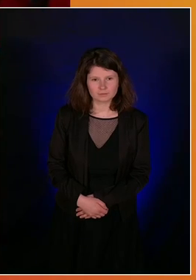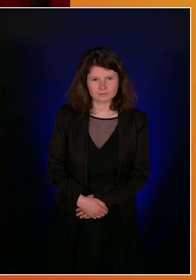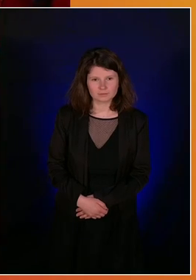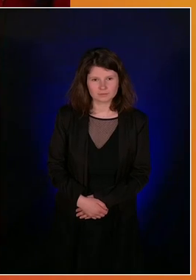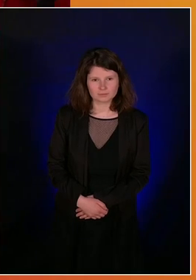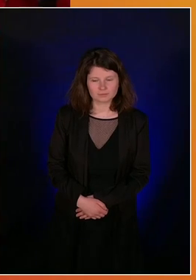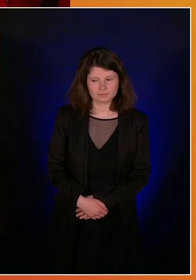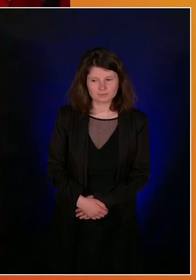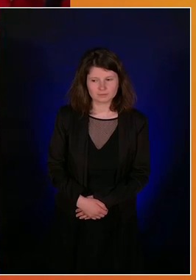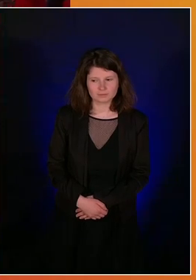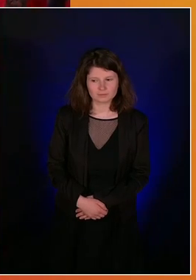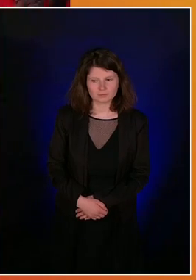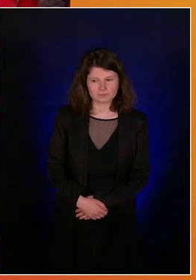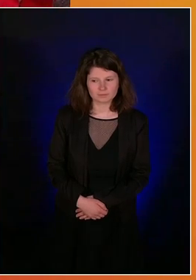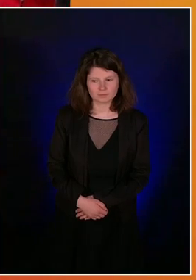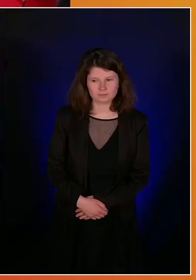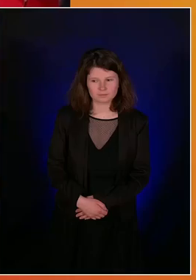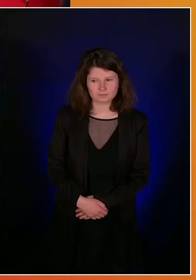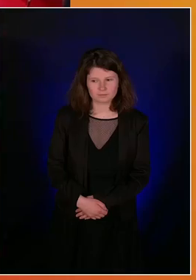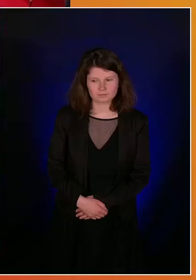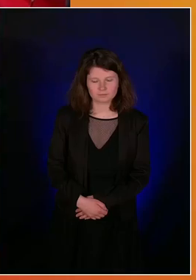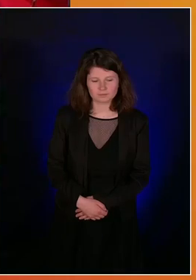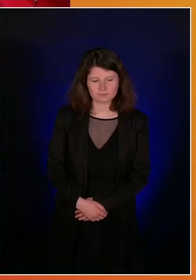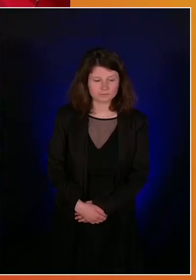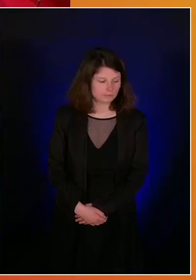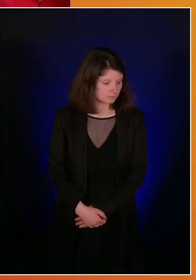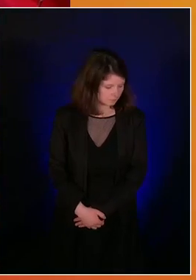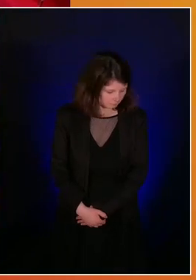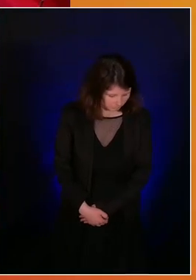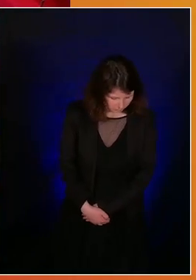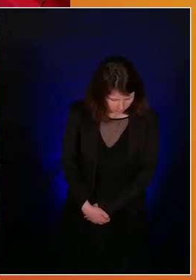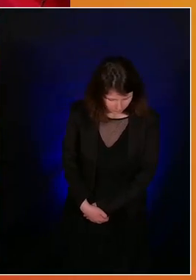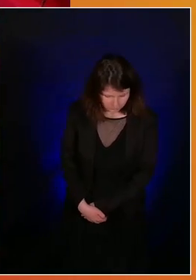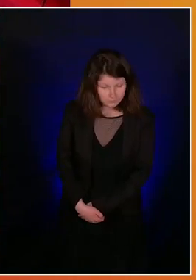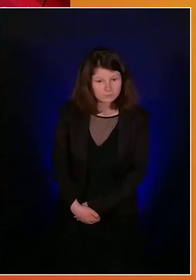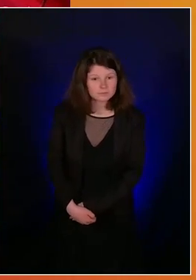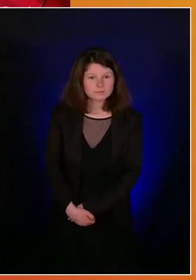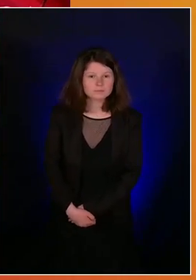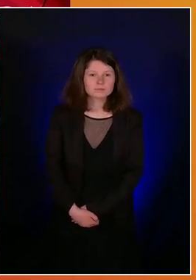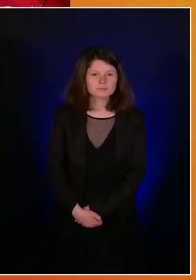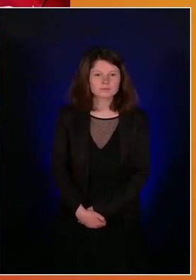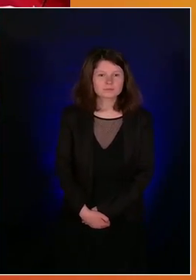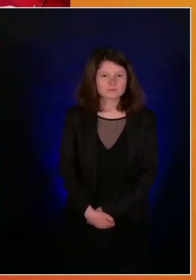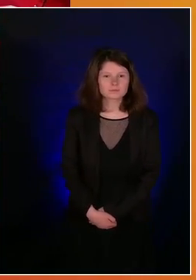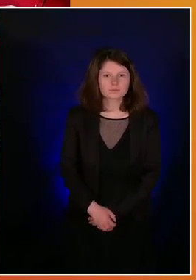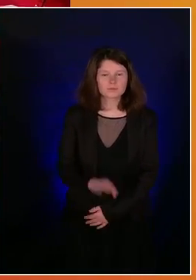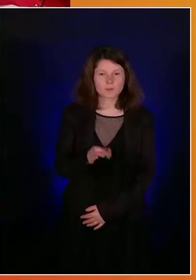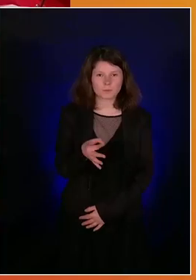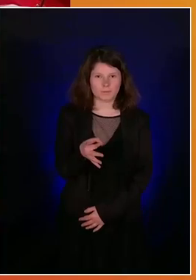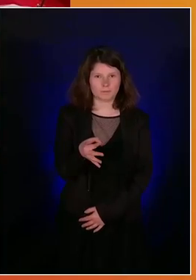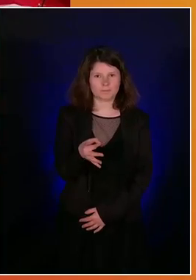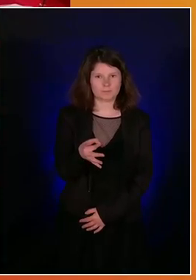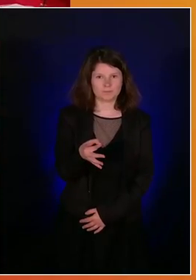venu vous voir c'est il est venu nous voir et tout c'est réglé c'est réglé avecion c'est réglé réglé oui